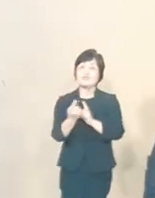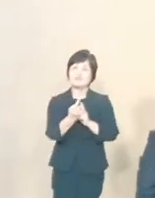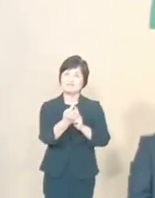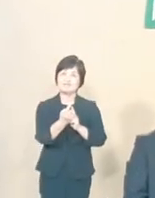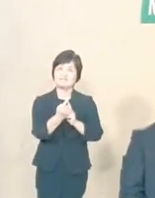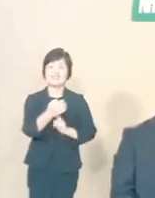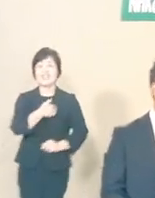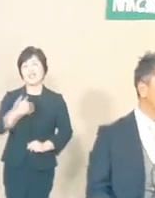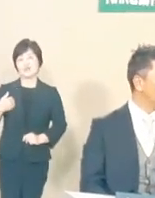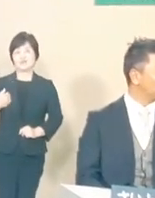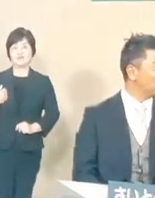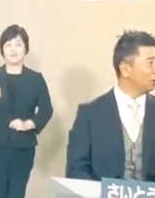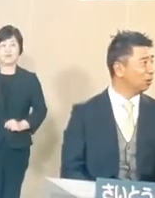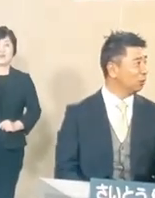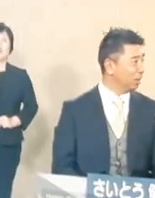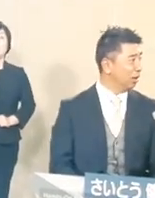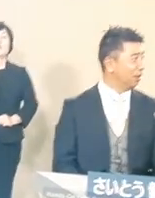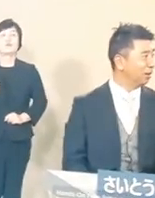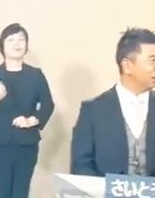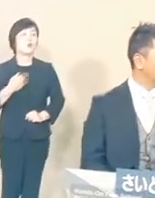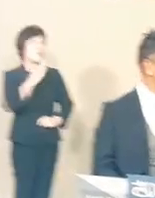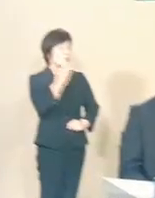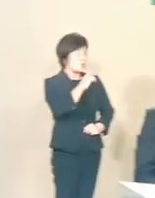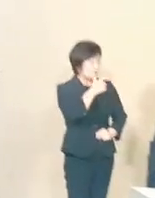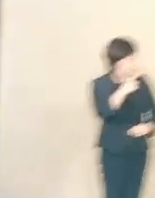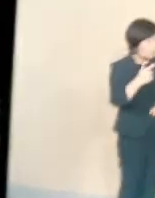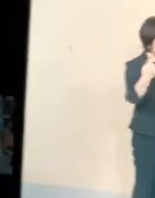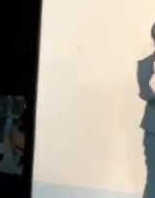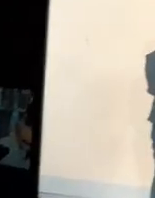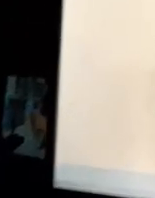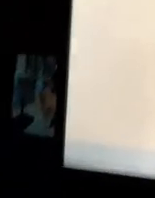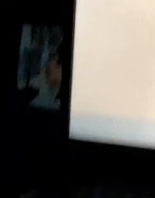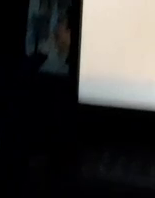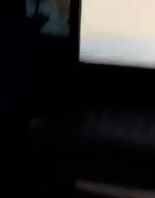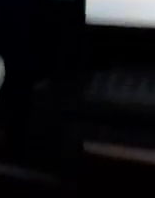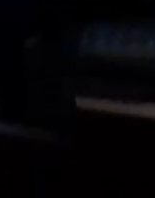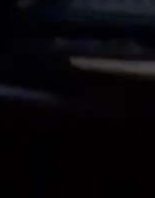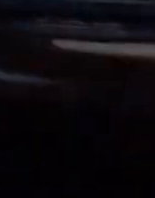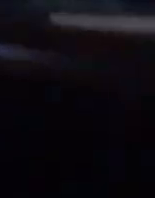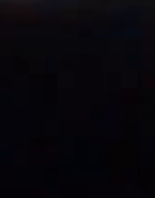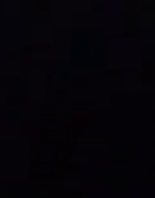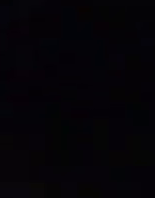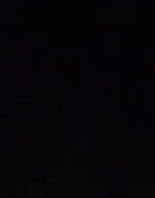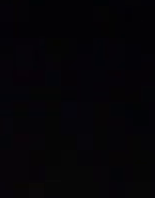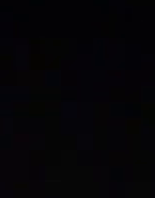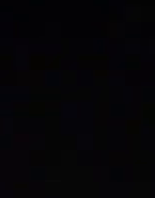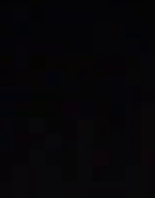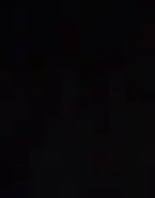ら、 10人ぐらいあるじゃないですか。 お食事させていただいて、 お食事させていただいて。